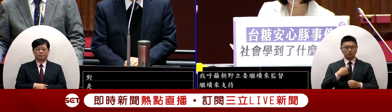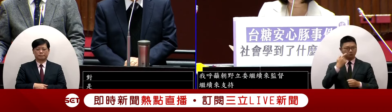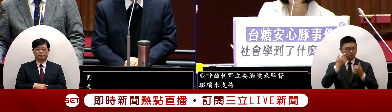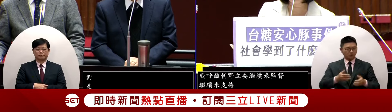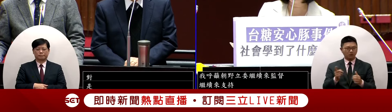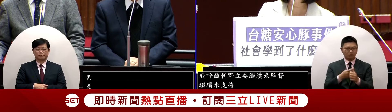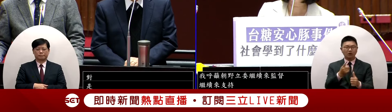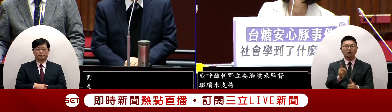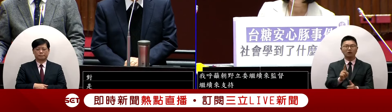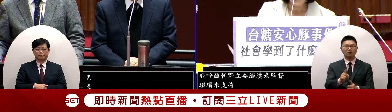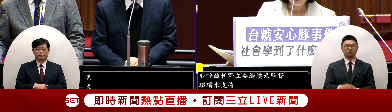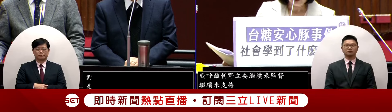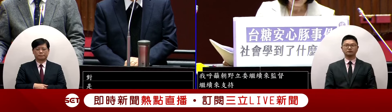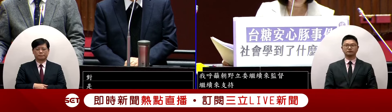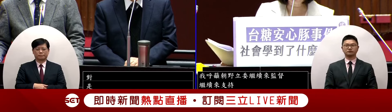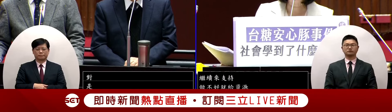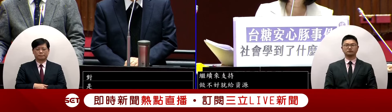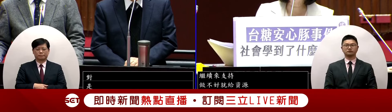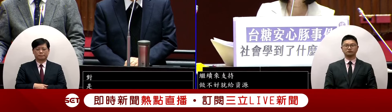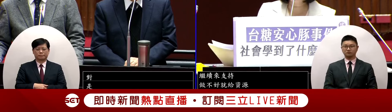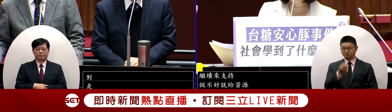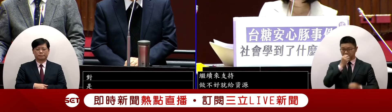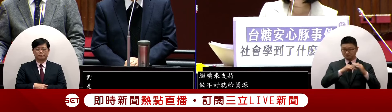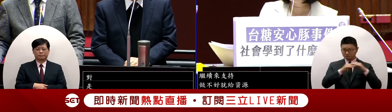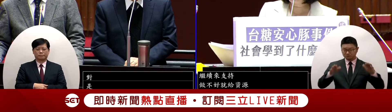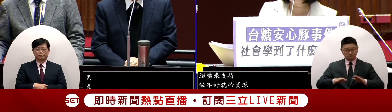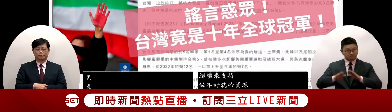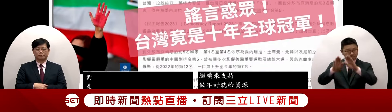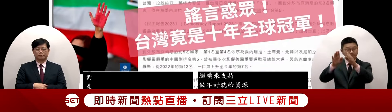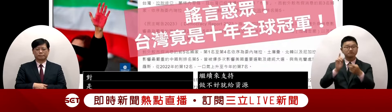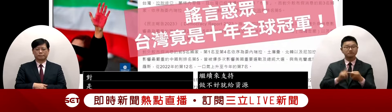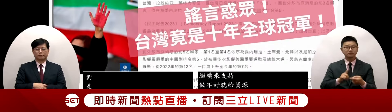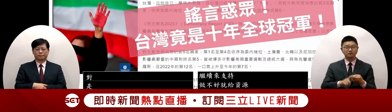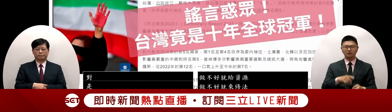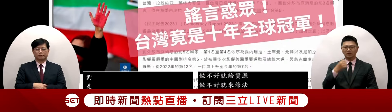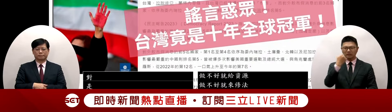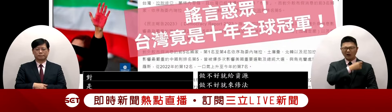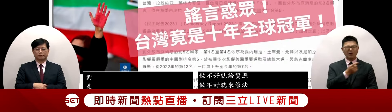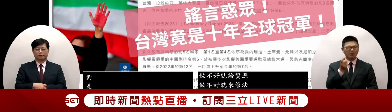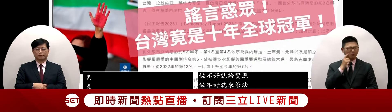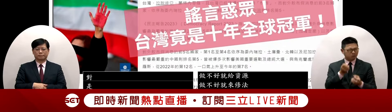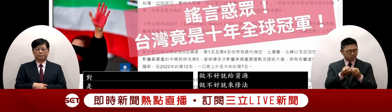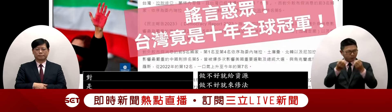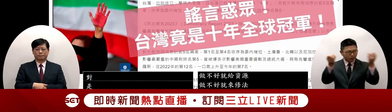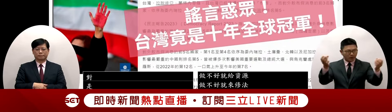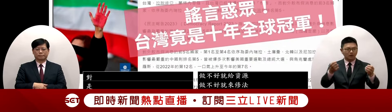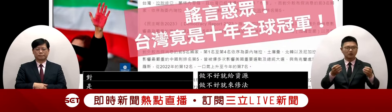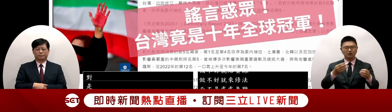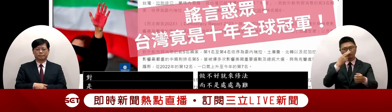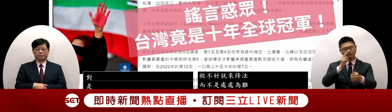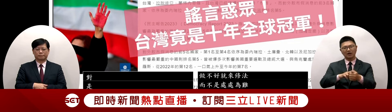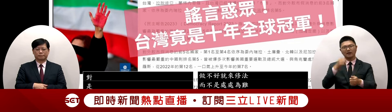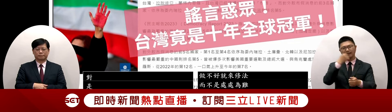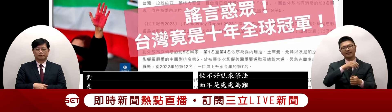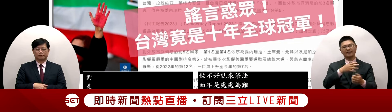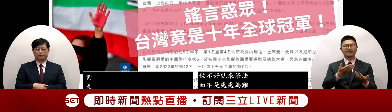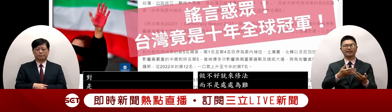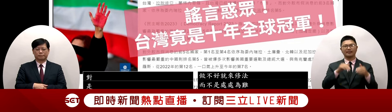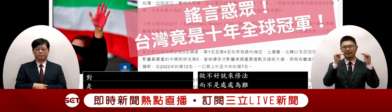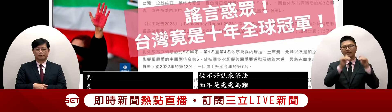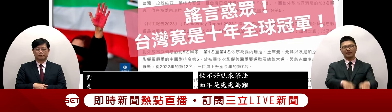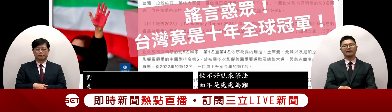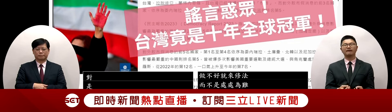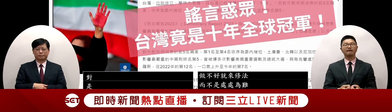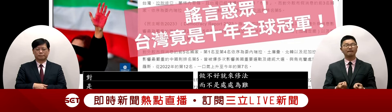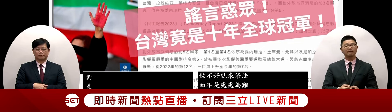意的部分了。下一页。食安在进步，可是台湾的假讯息让台湾大退步。我很赫然的